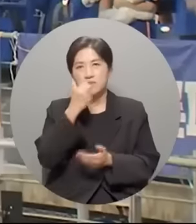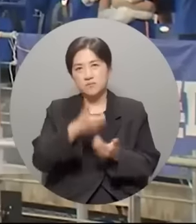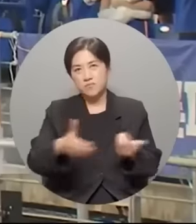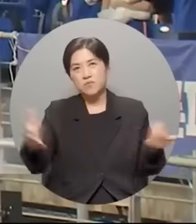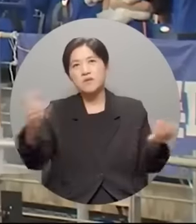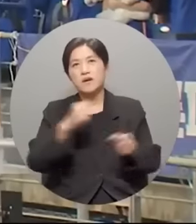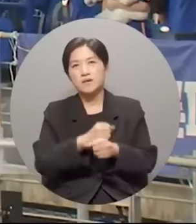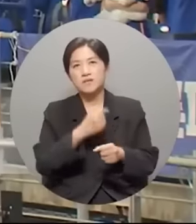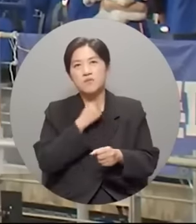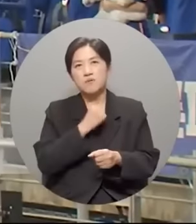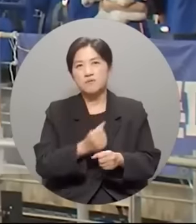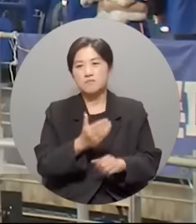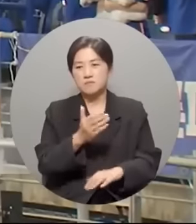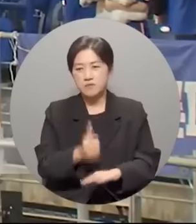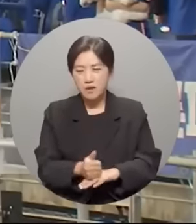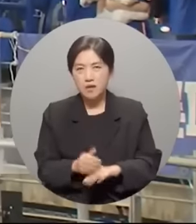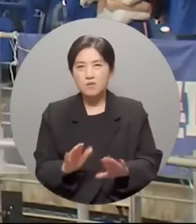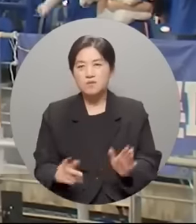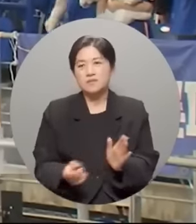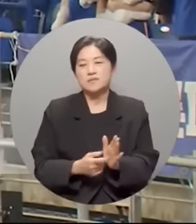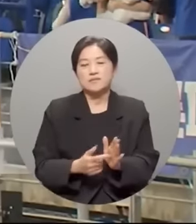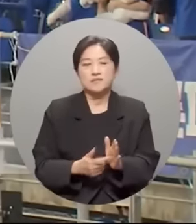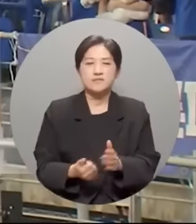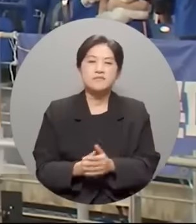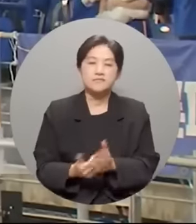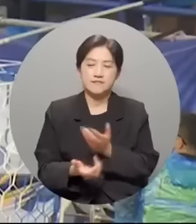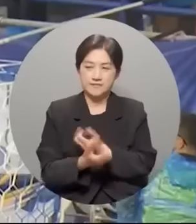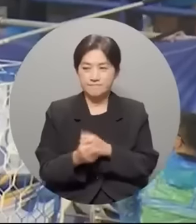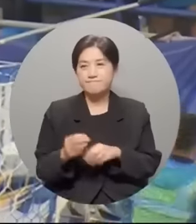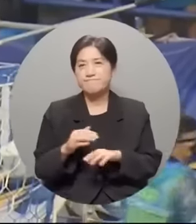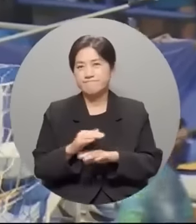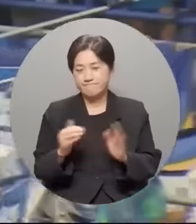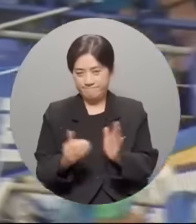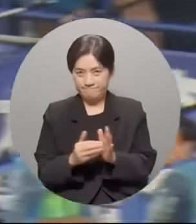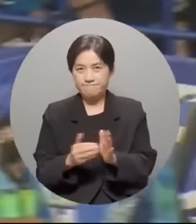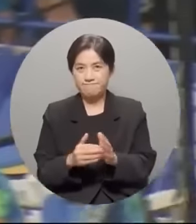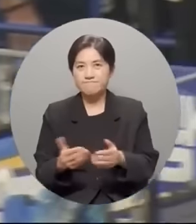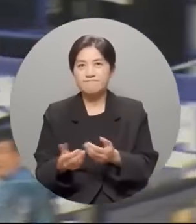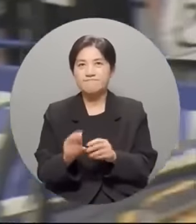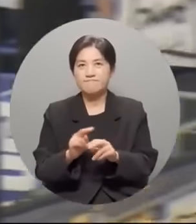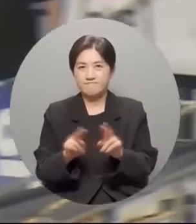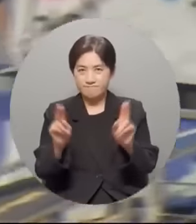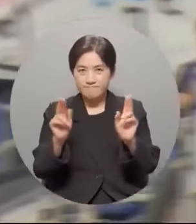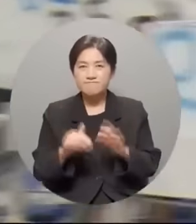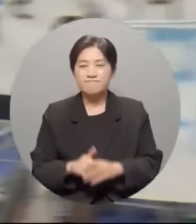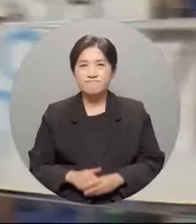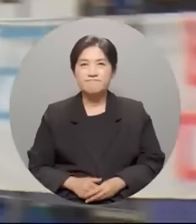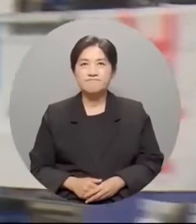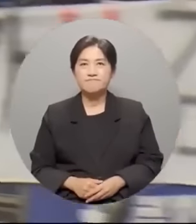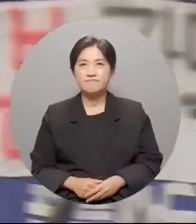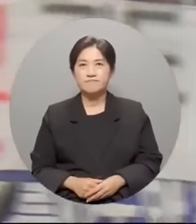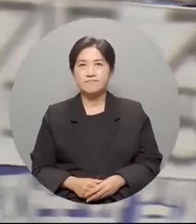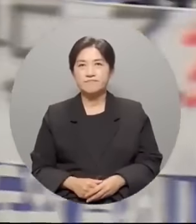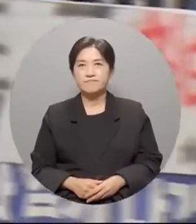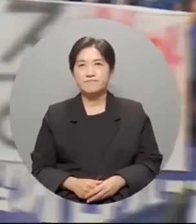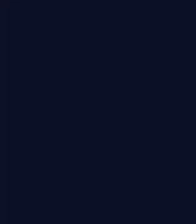보내주자는 바람과 달리 오늘 서둘러 홍 감독과의 계약을 해지했습니다. MBC 뉴스 김태훈입니다.